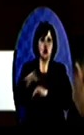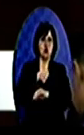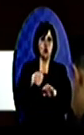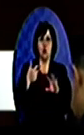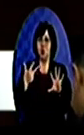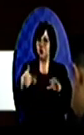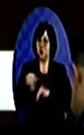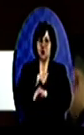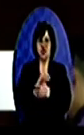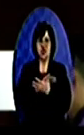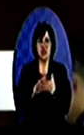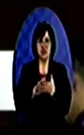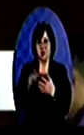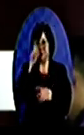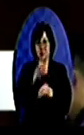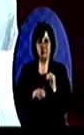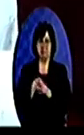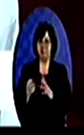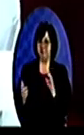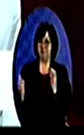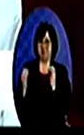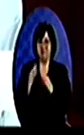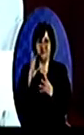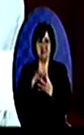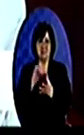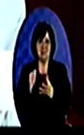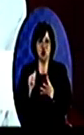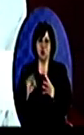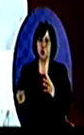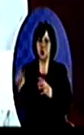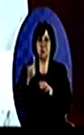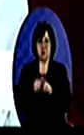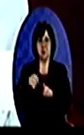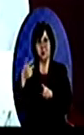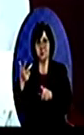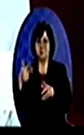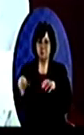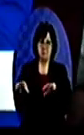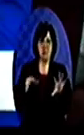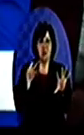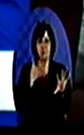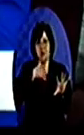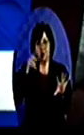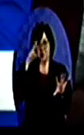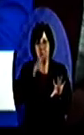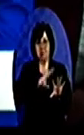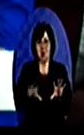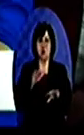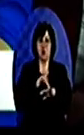барих бол орон нутагт 6 сумд жишиг сумын эмнэлгийг ашиглалтанд оруулахар төлөвлөжээ. Мөн 8 эрүүл мэндийн байгууллагын төвлөрсөн